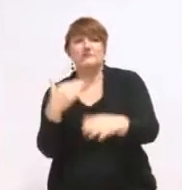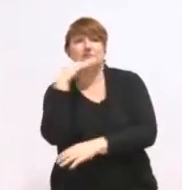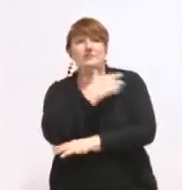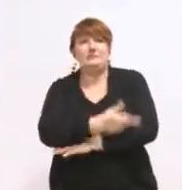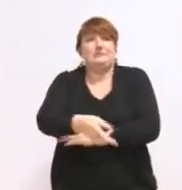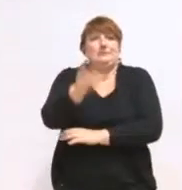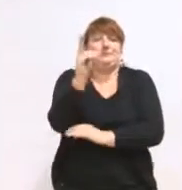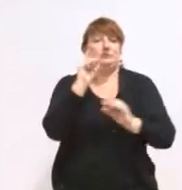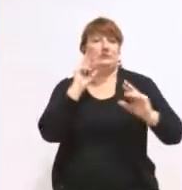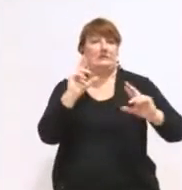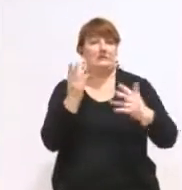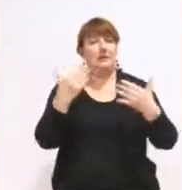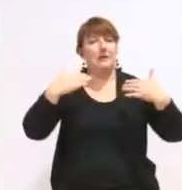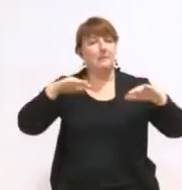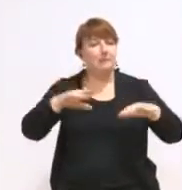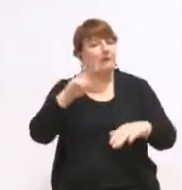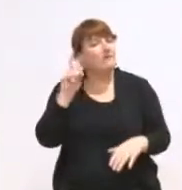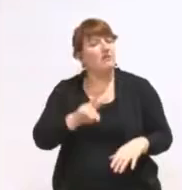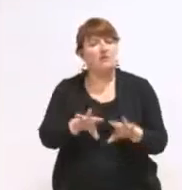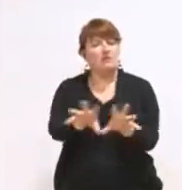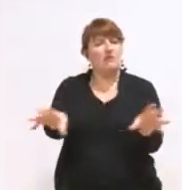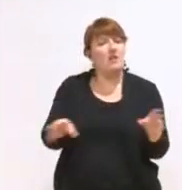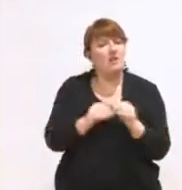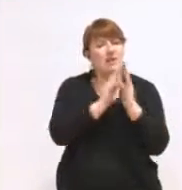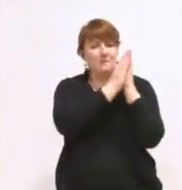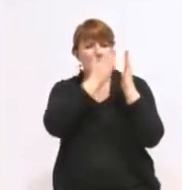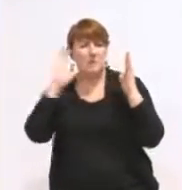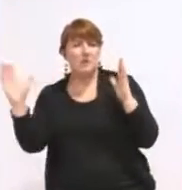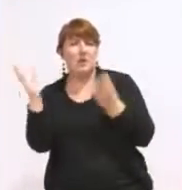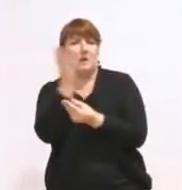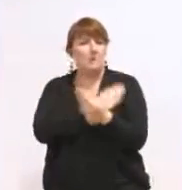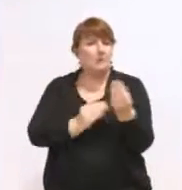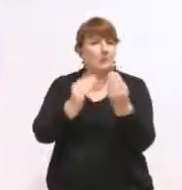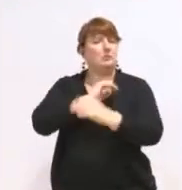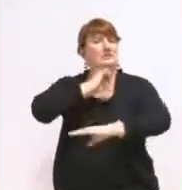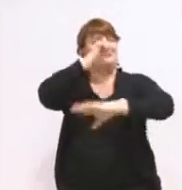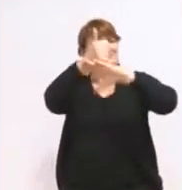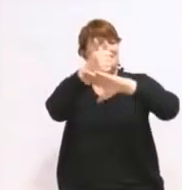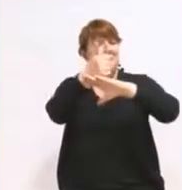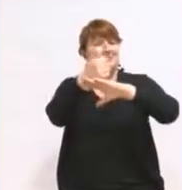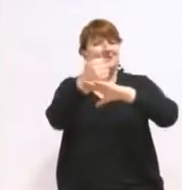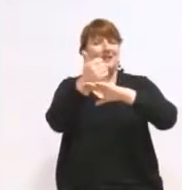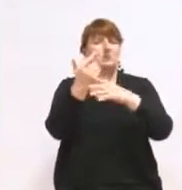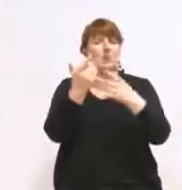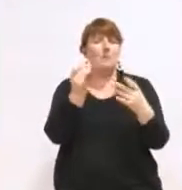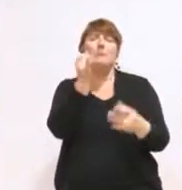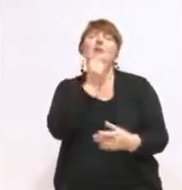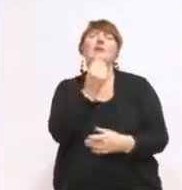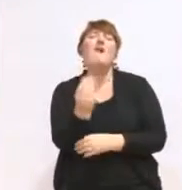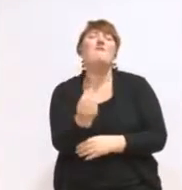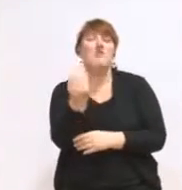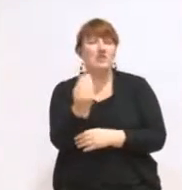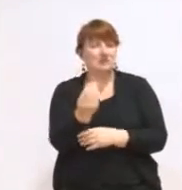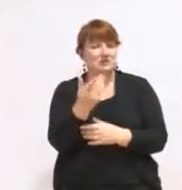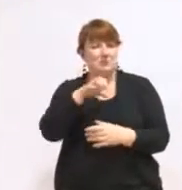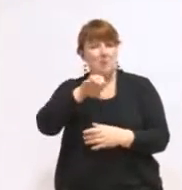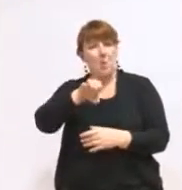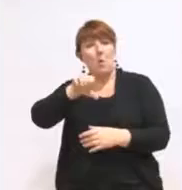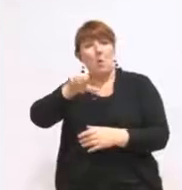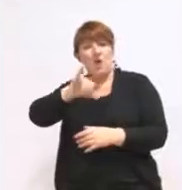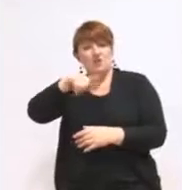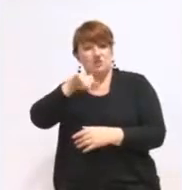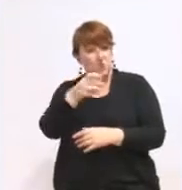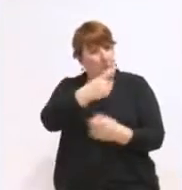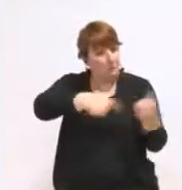par contre, je tiens vraiment à saluer le travail des équipes des bibliothèques et de la direction petite enfance pour les EAJE